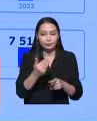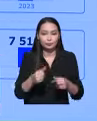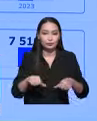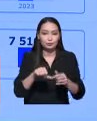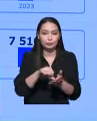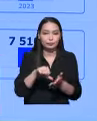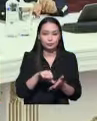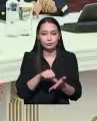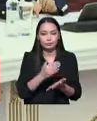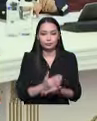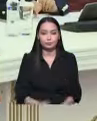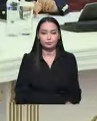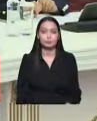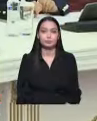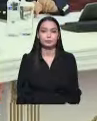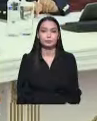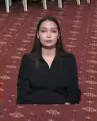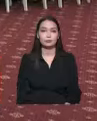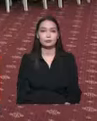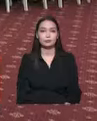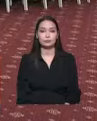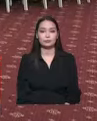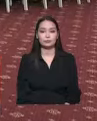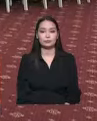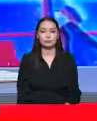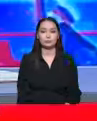басшылары. Мөлдір Тоқтасынқызы, Жасұлан Мәлік, Астана Таймс, Қызылорда.